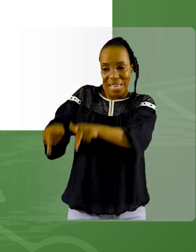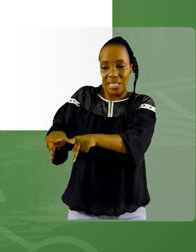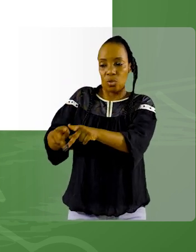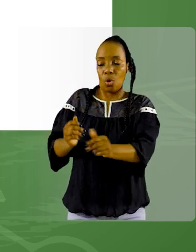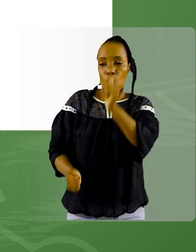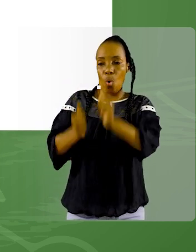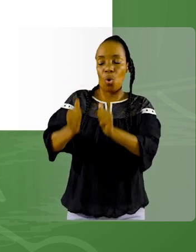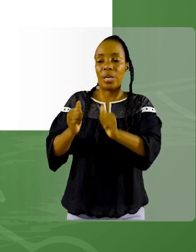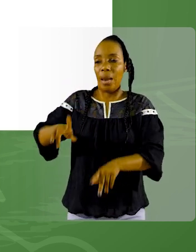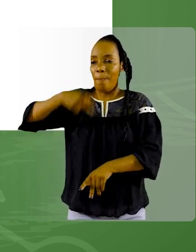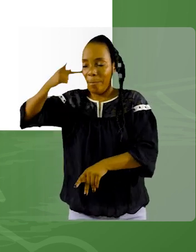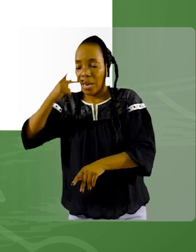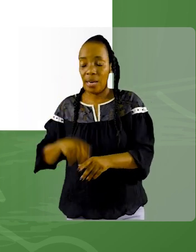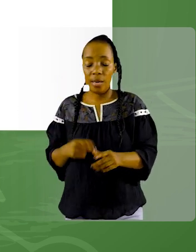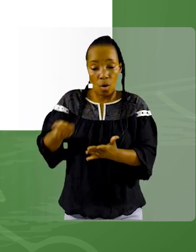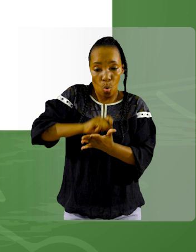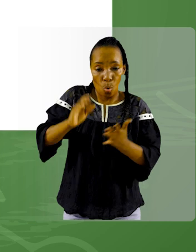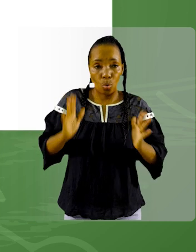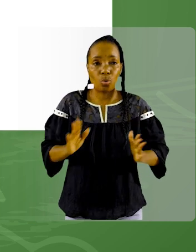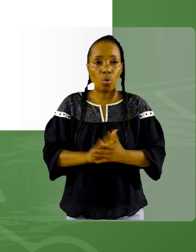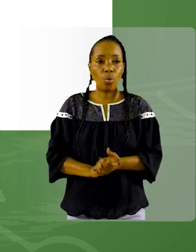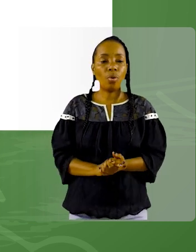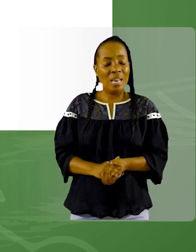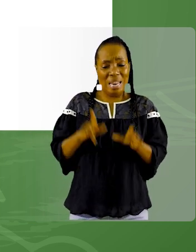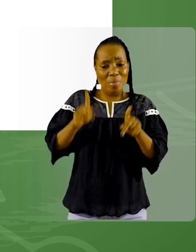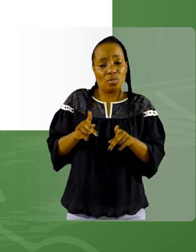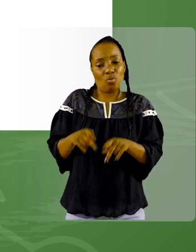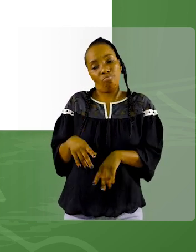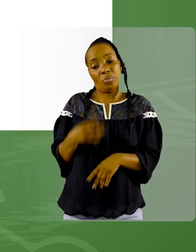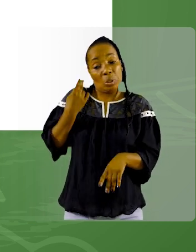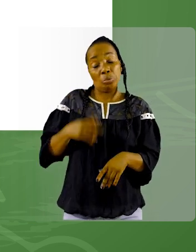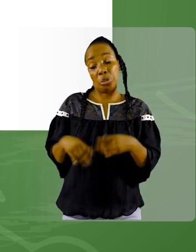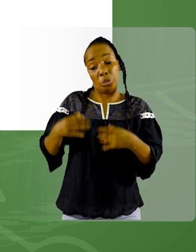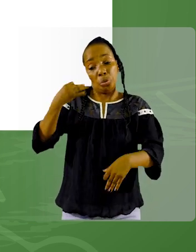s'adresse l'auteur, des personnes qu'il associe à sa conception de la culture.